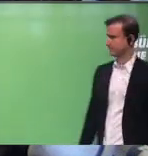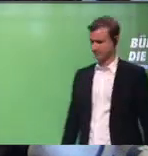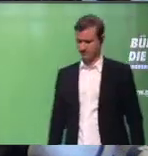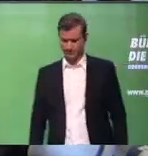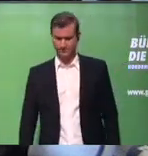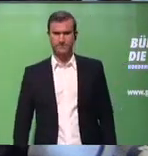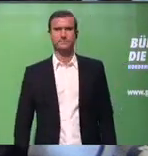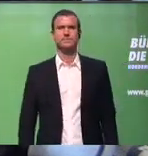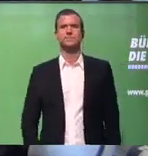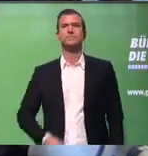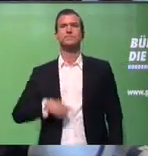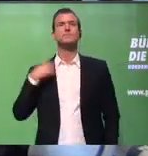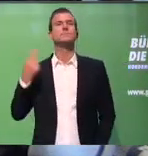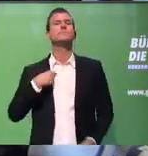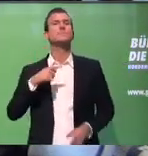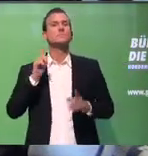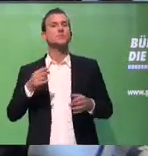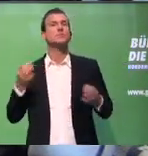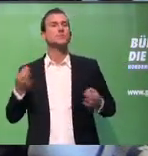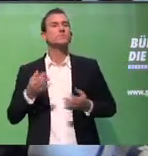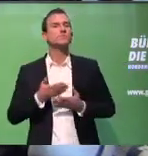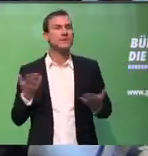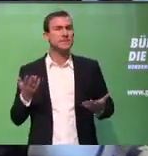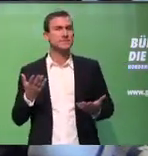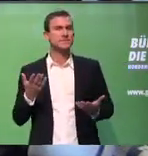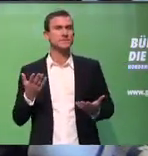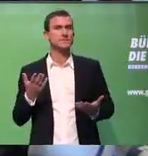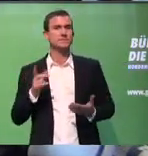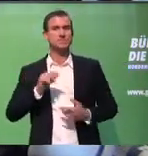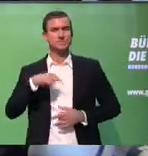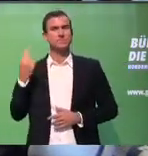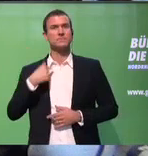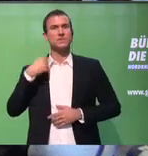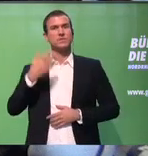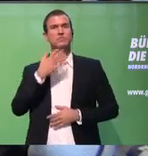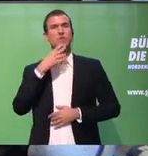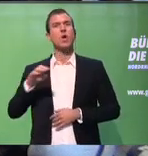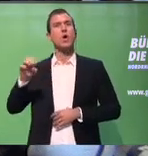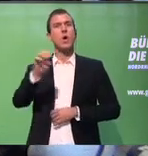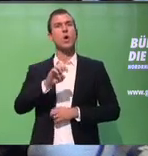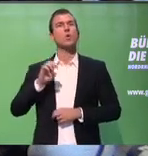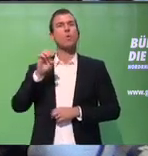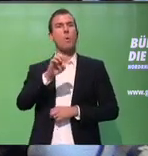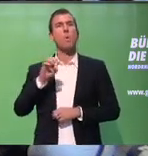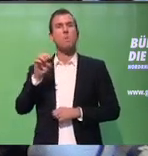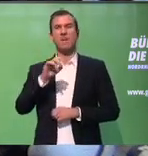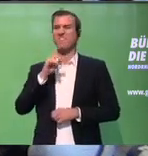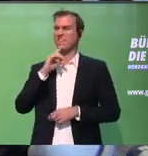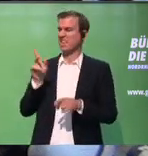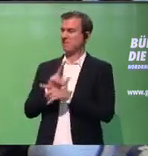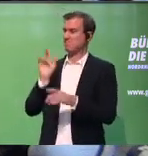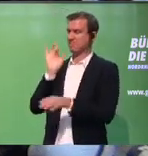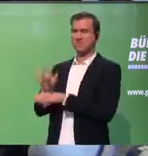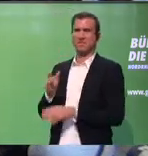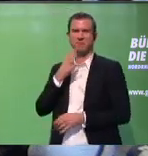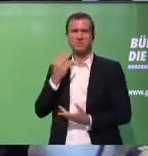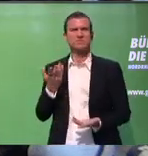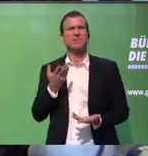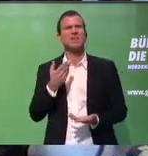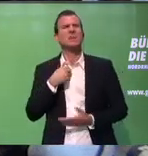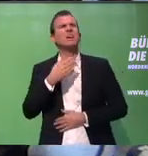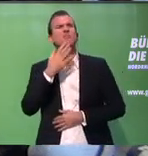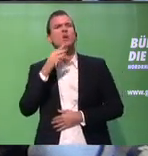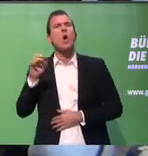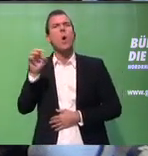Was wir also machen werden ist, wir werden nicht Europa zur Beute seiner Gegner machen. Es geht nicht darum,